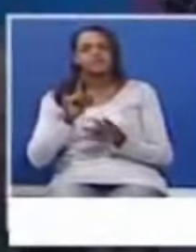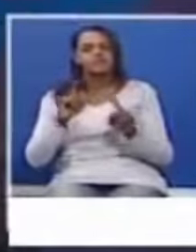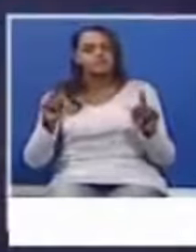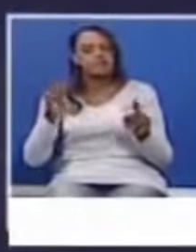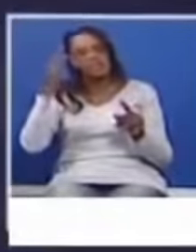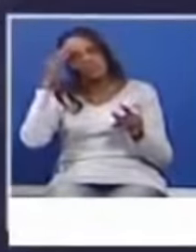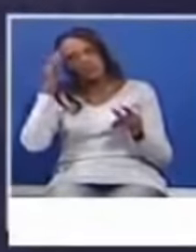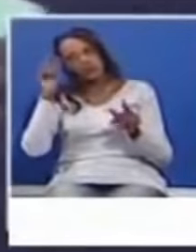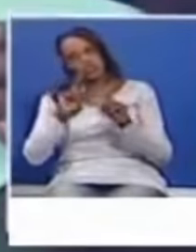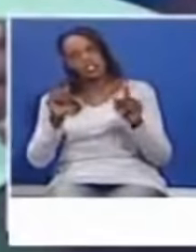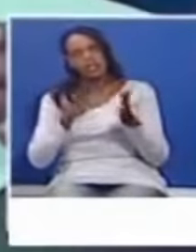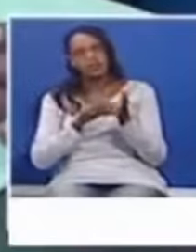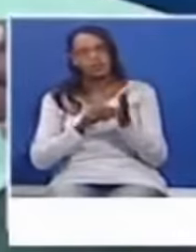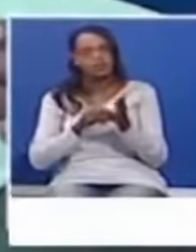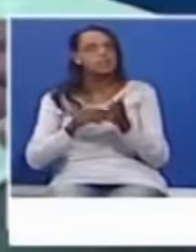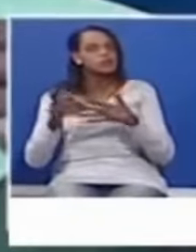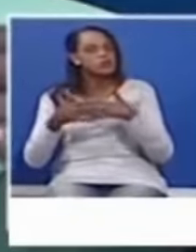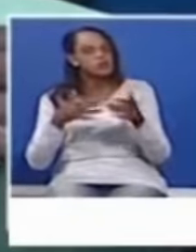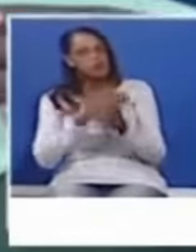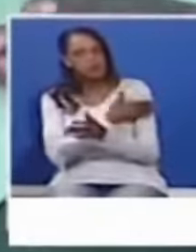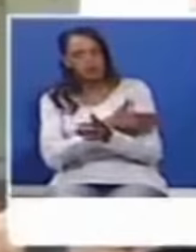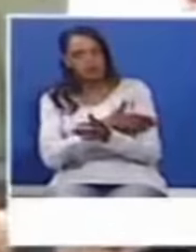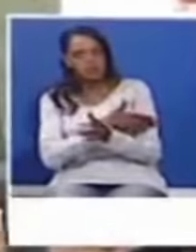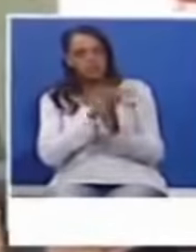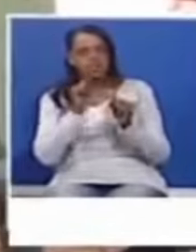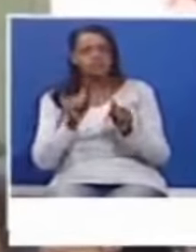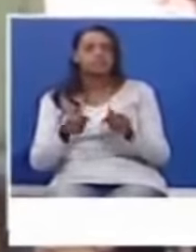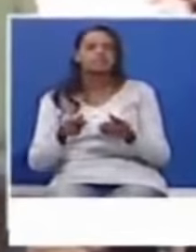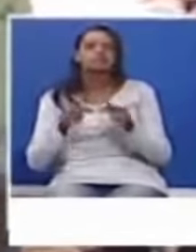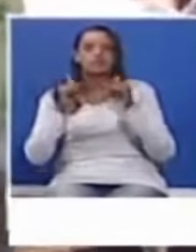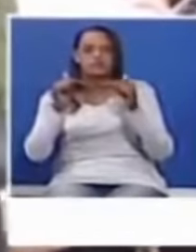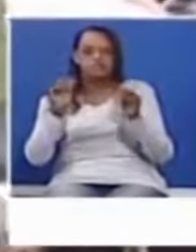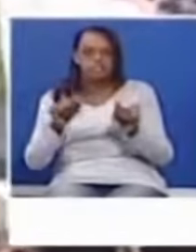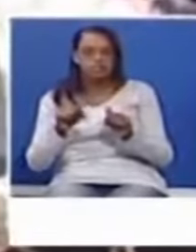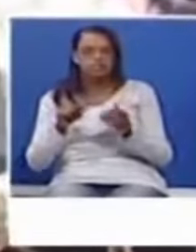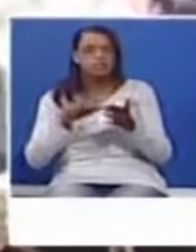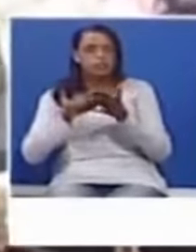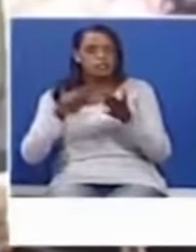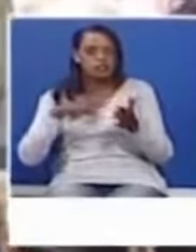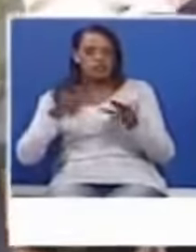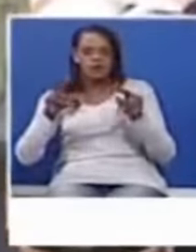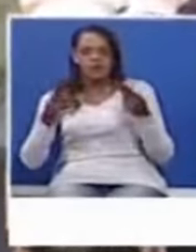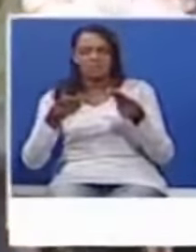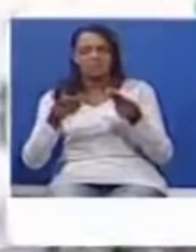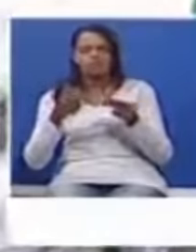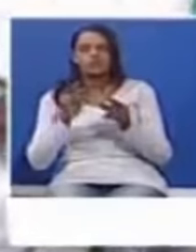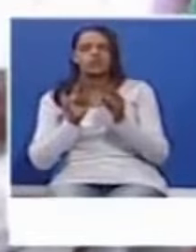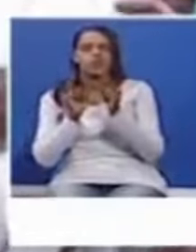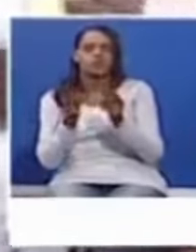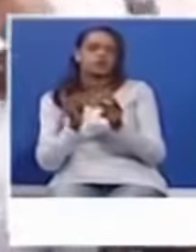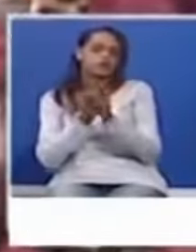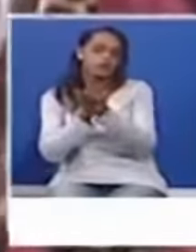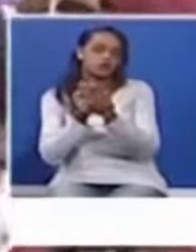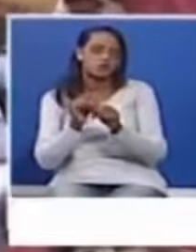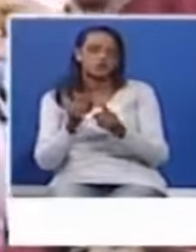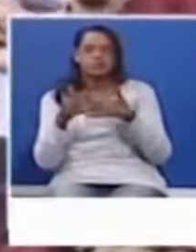ንህዝቦምን ሃገሮምን ብተወፋይነት ከገልግሉ ዝፀንሑ ኣመሓደርትን ኣካየድቲ ስራሕን ብምምስጋን ድማ ተመሪፆም ዘለዎ ሓደስቲ ኣሰሮም ተኸቲሎም ብቕንዕና